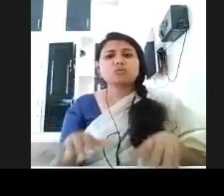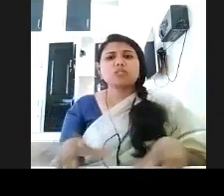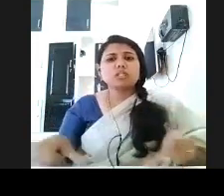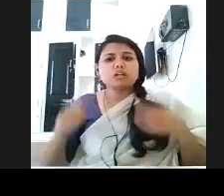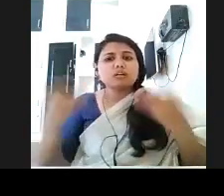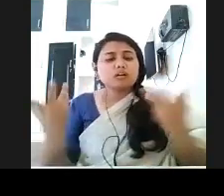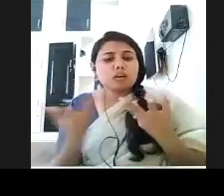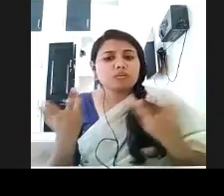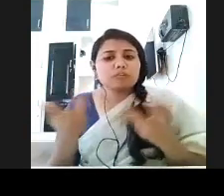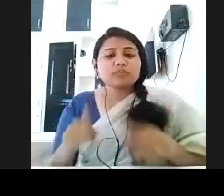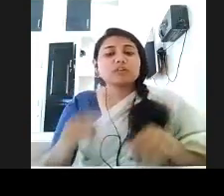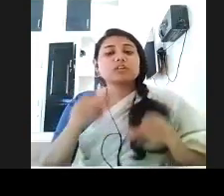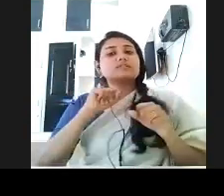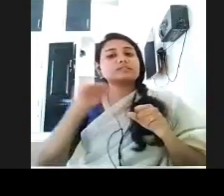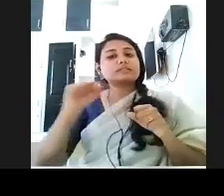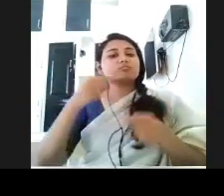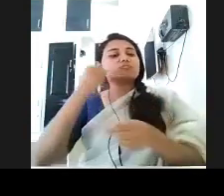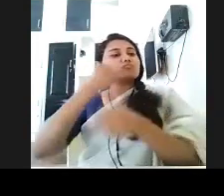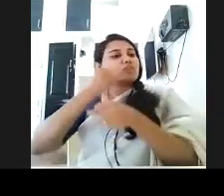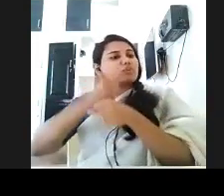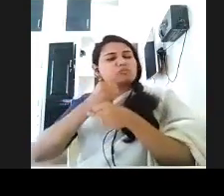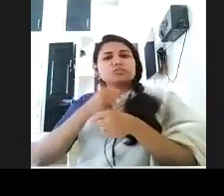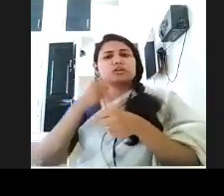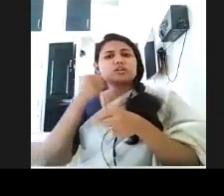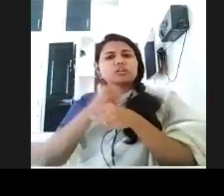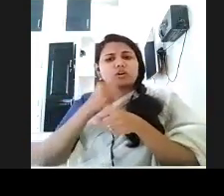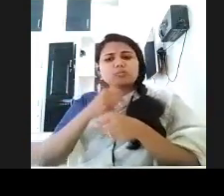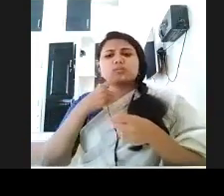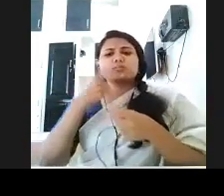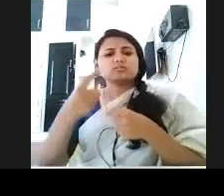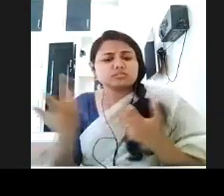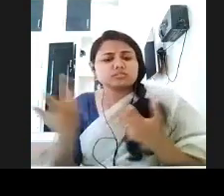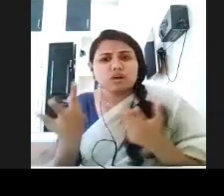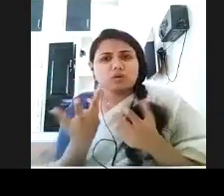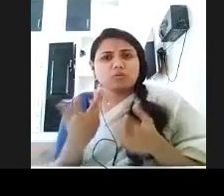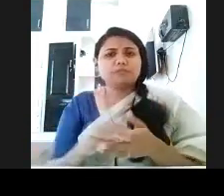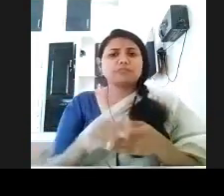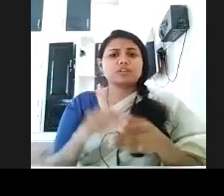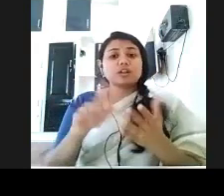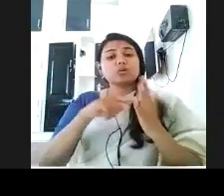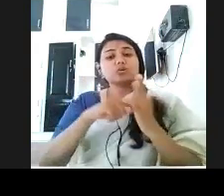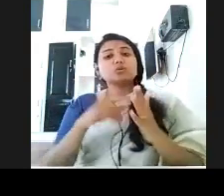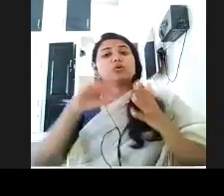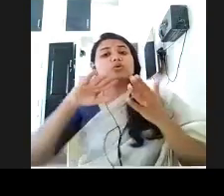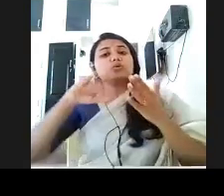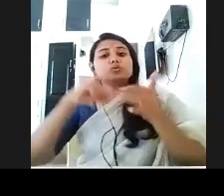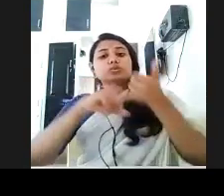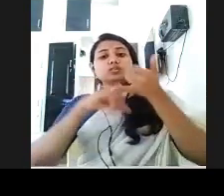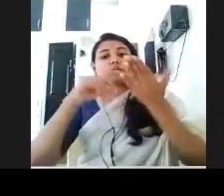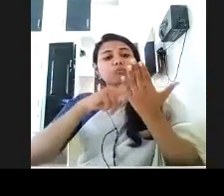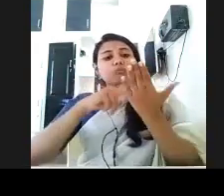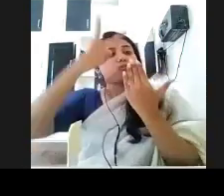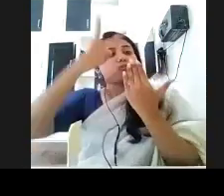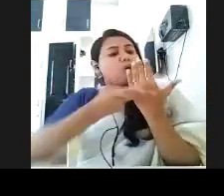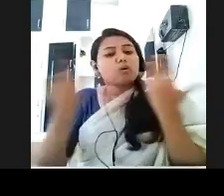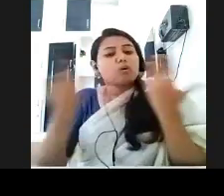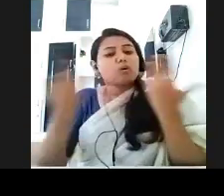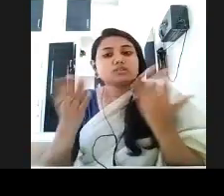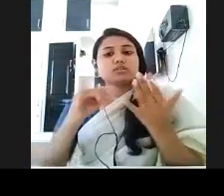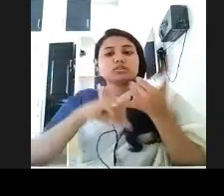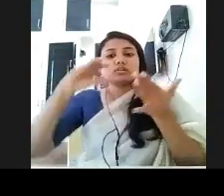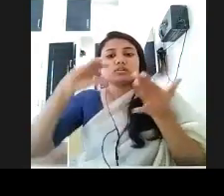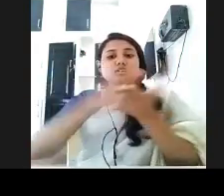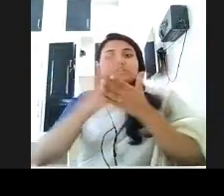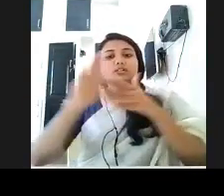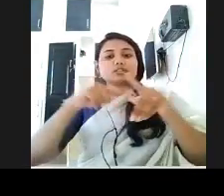വി ആർ ഓൾസോ ഫൈറ്റിംഗ് വിത്ത് ദ ഗവൺമെന്റ്, ഫൈറ്റിംഗ് വിത്ത് മൾട്ടിപ്പിൾ തിങ്സ്, സോ ദാറ്റ് അറ്റ്ലീസ്റ്റ് ഒരു സ്കീമിലോട്ട് എവിടെയെങ്കിലും ഒന്ന് കൊണ്ടുവന്നാൽ ഒരു പാർട്ട് ഓഫ് ദ കോസ്റ്റ് എങ്കിലും എടുത്തു